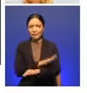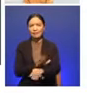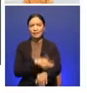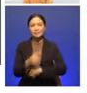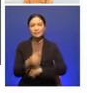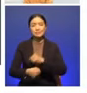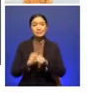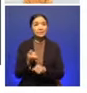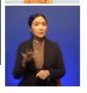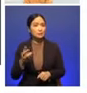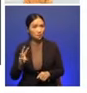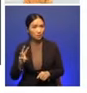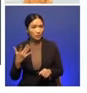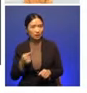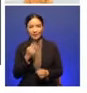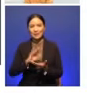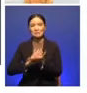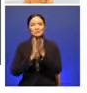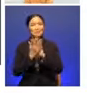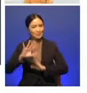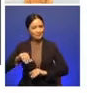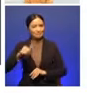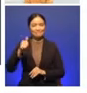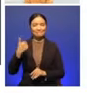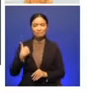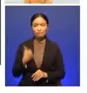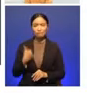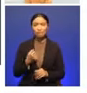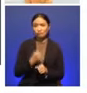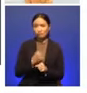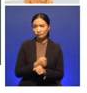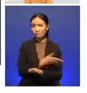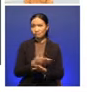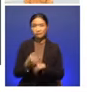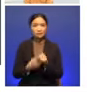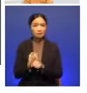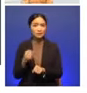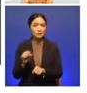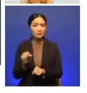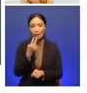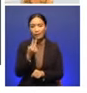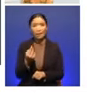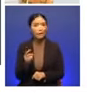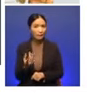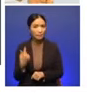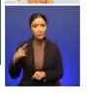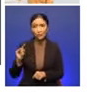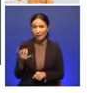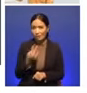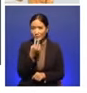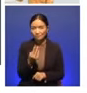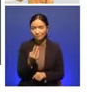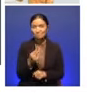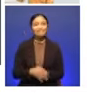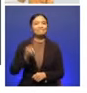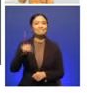บการเปลี่ยนแปลงเนี่ยเยอะเลยนะครับมีคนตั้งคำถามว่าทำมา10ปีเกิดอะไรขึ้นผมคิดว่าประการแรกเนี่ยถ้าภาษ